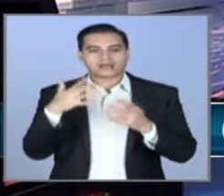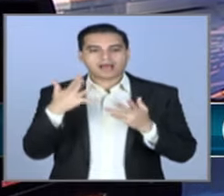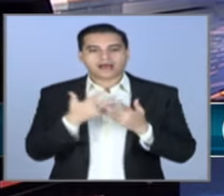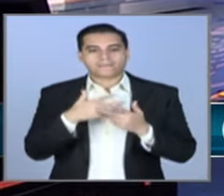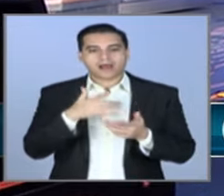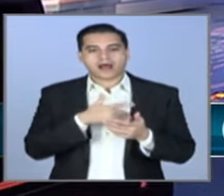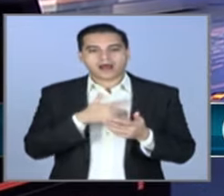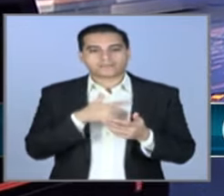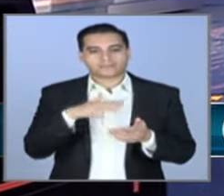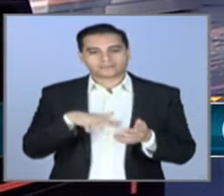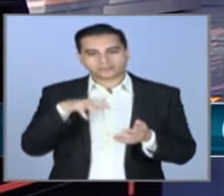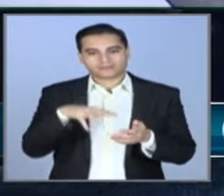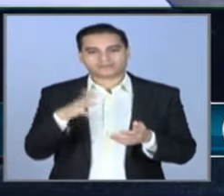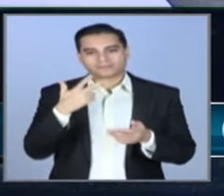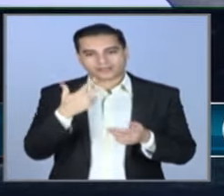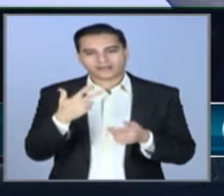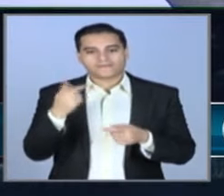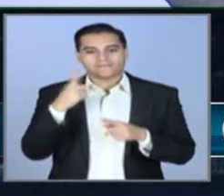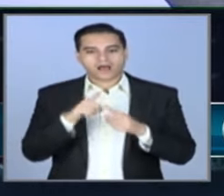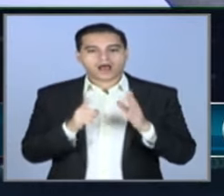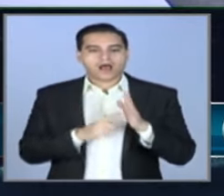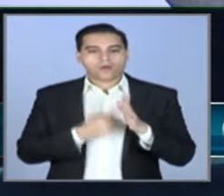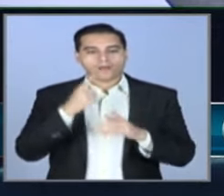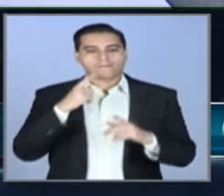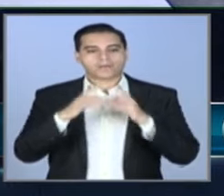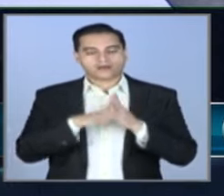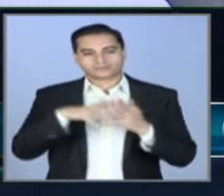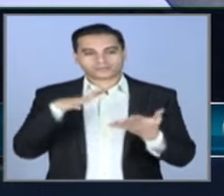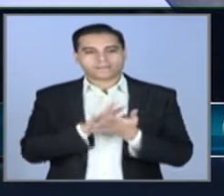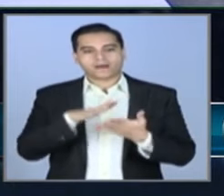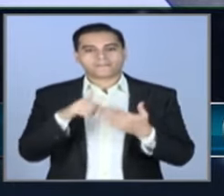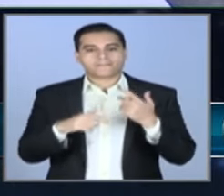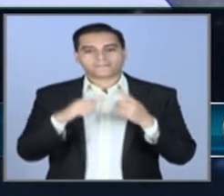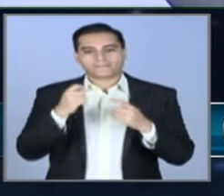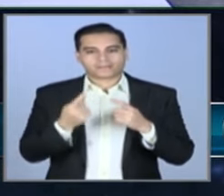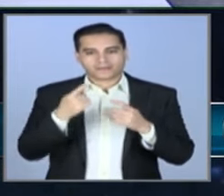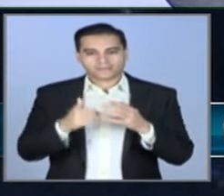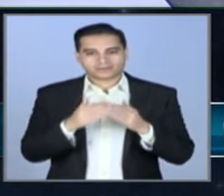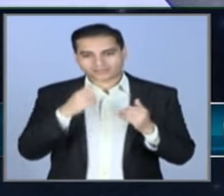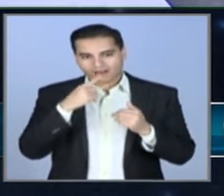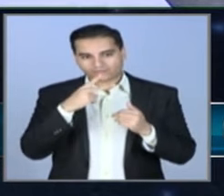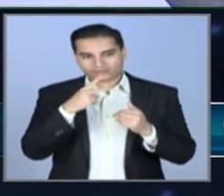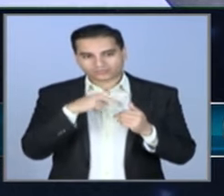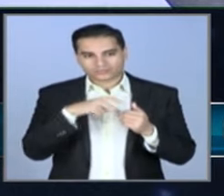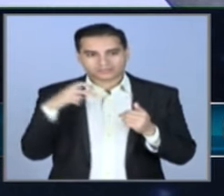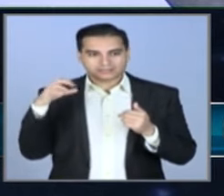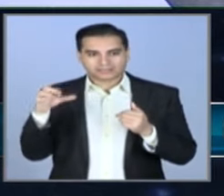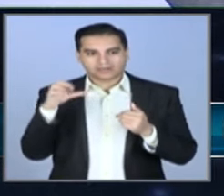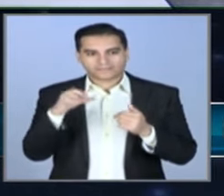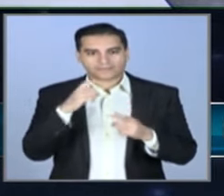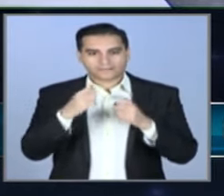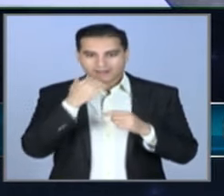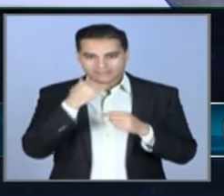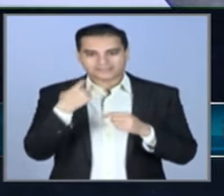قلوب الأخطبوط؟ 3. صح. ما أول بنك قام بطباعة الجنيه الورقي المصري عام 1899؟ بنك